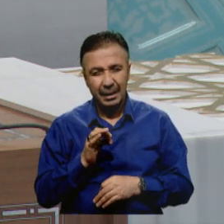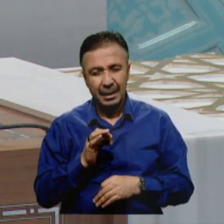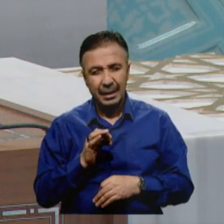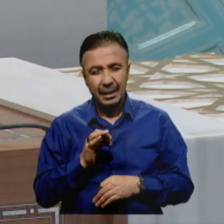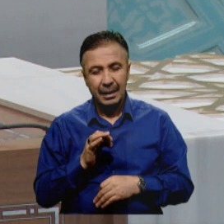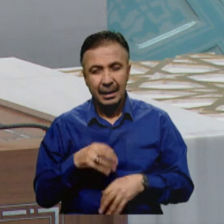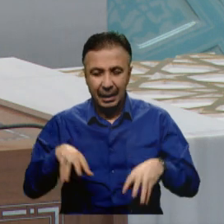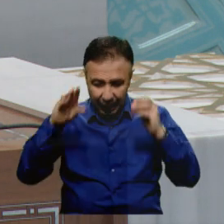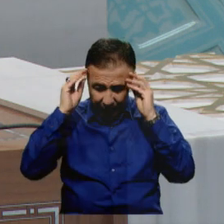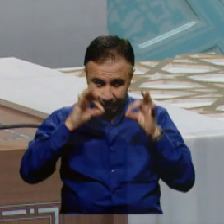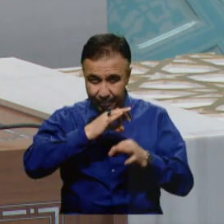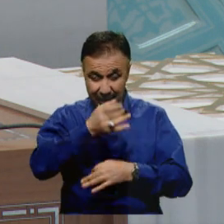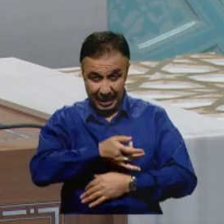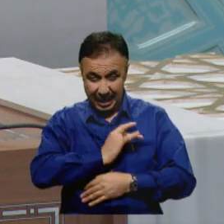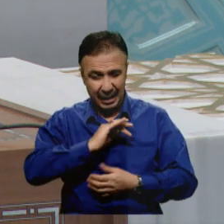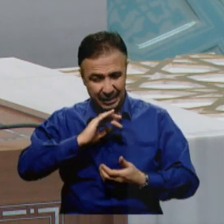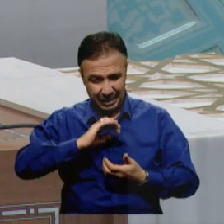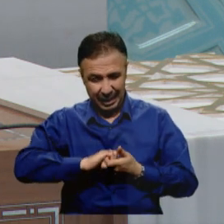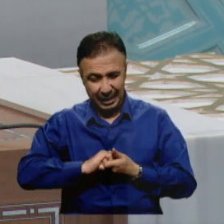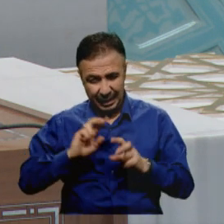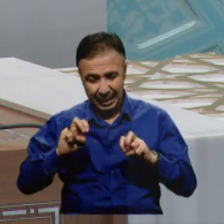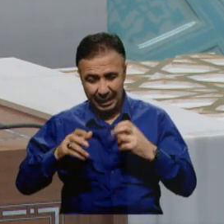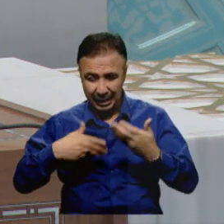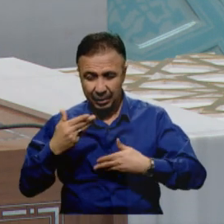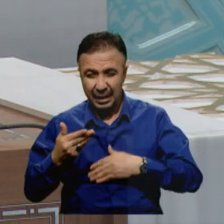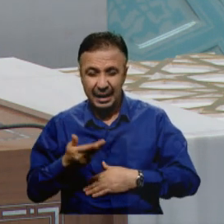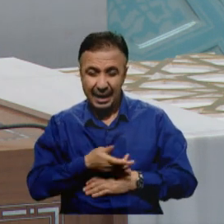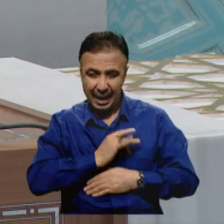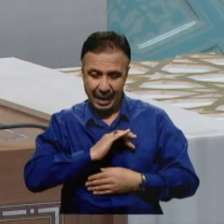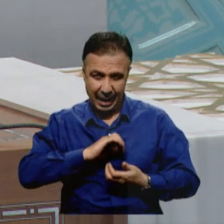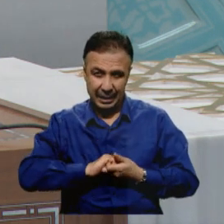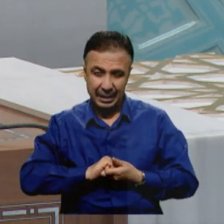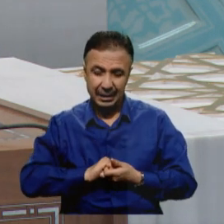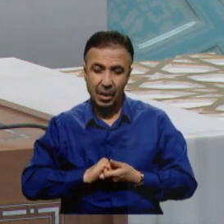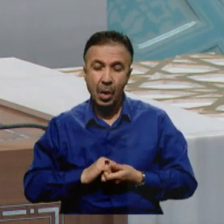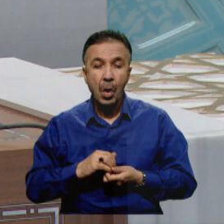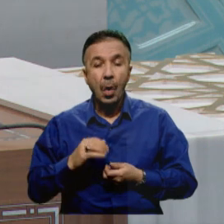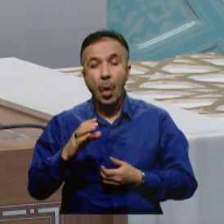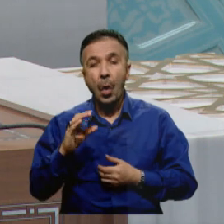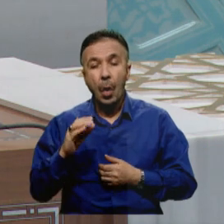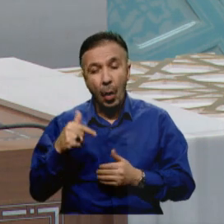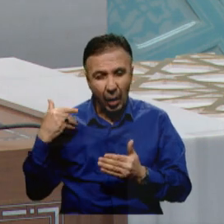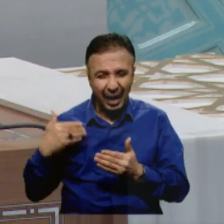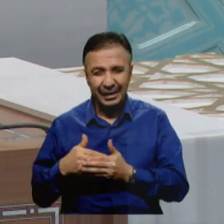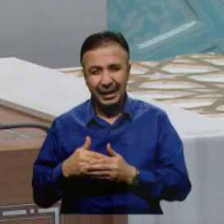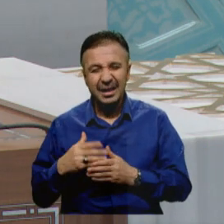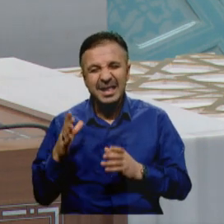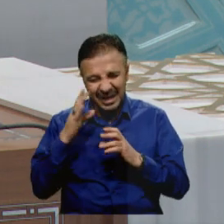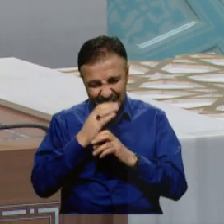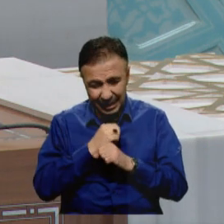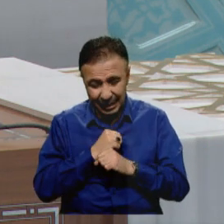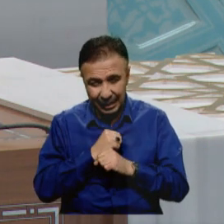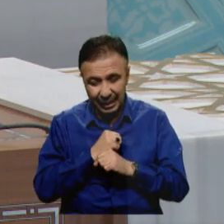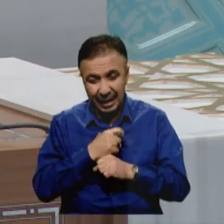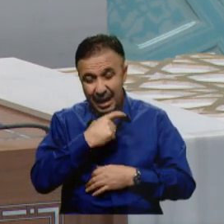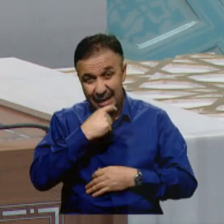kavramı üzerinde diyor ki, ihlas o kadar gizlidir ki yani insanın kalbinde olacak, gizli olacak ihlas